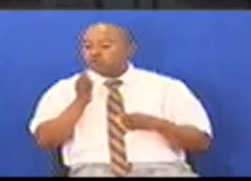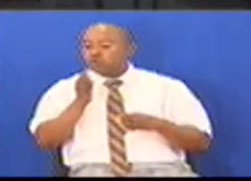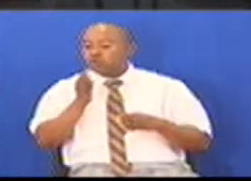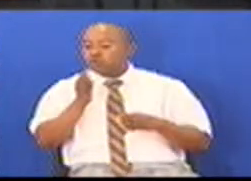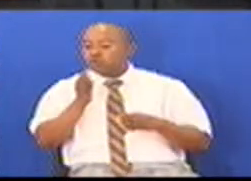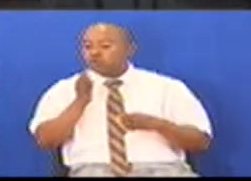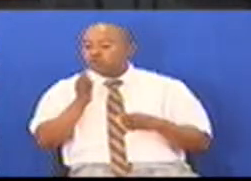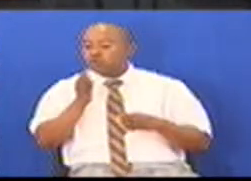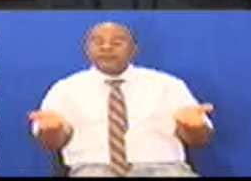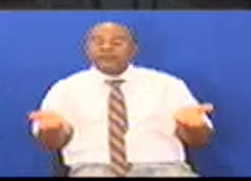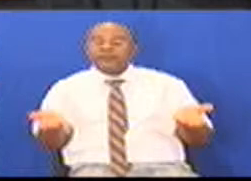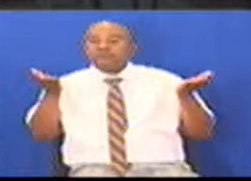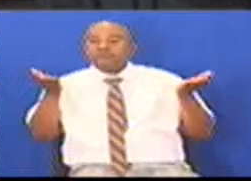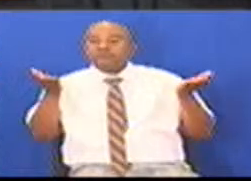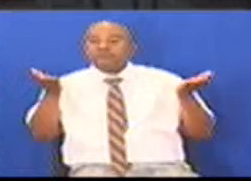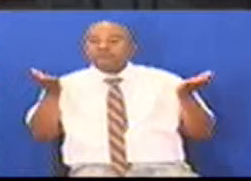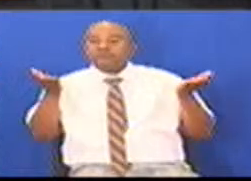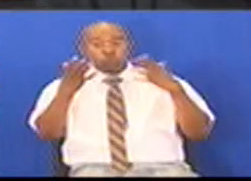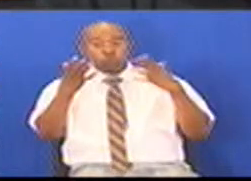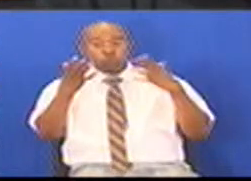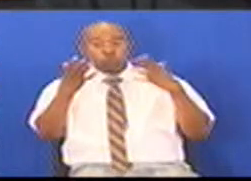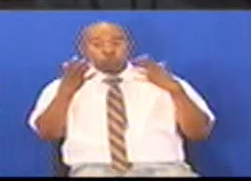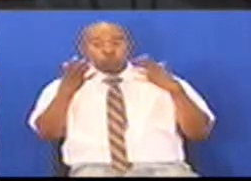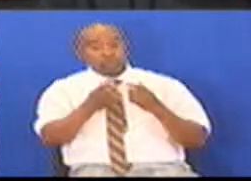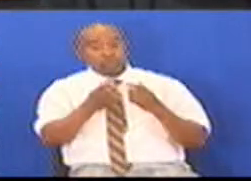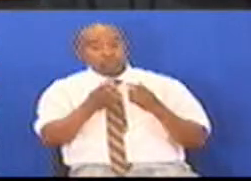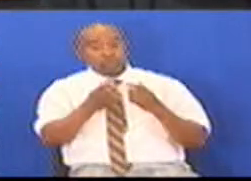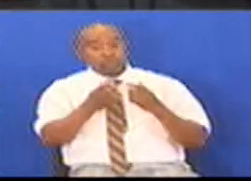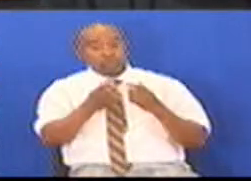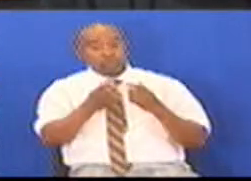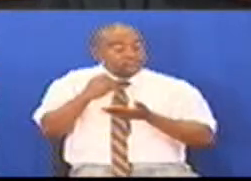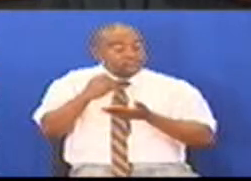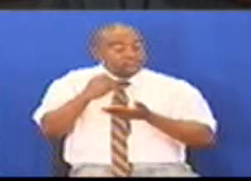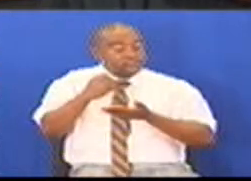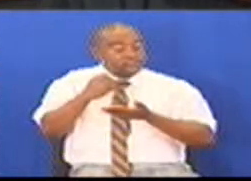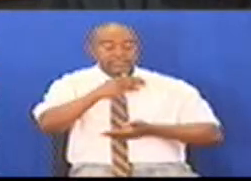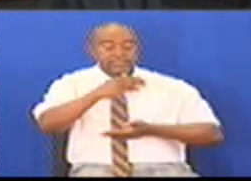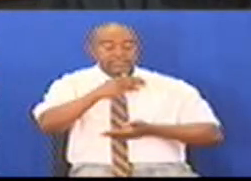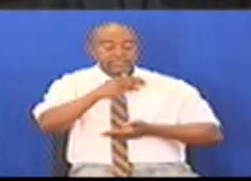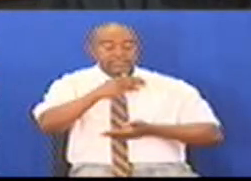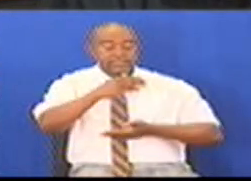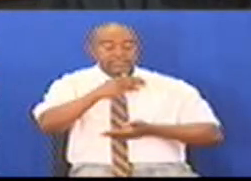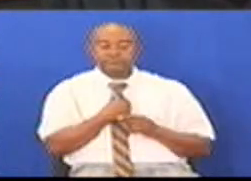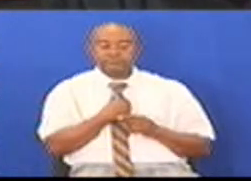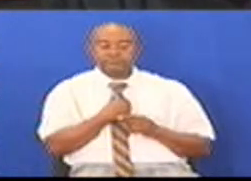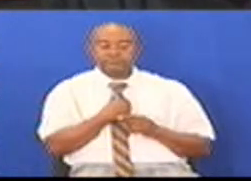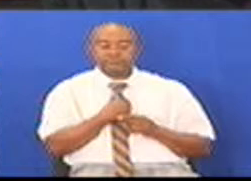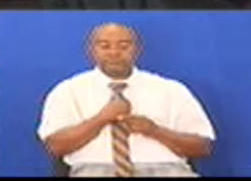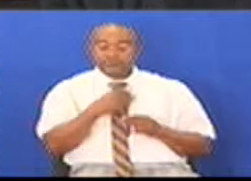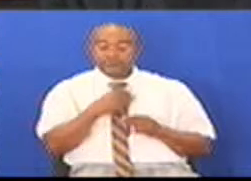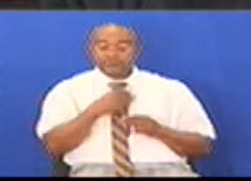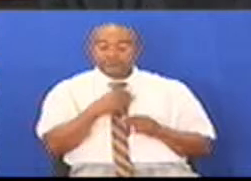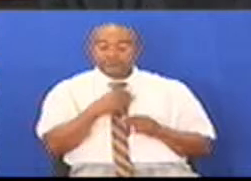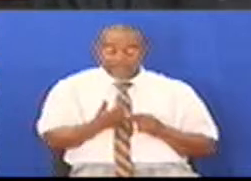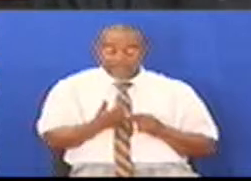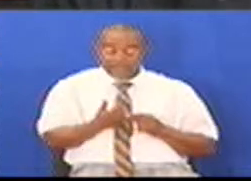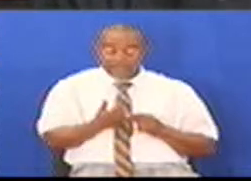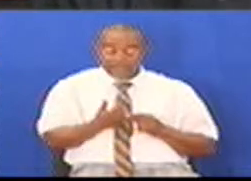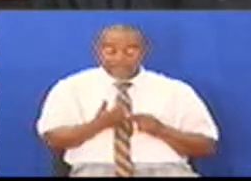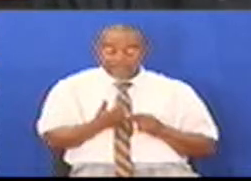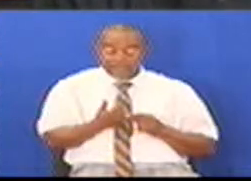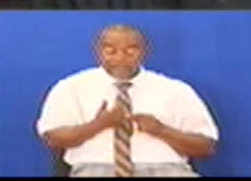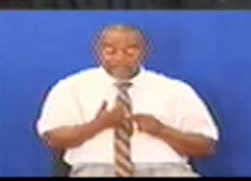maendeleo ili kupata takwimu za uwekezaji uliofanywa na sekta binafsi kwenye miradi ya maendeleo. Baada ya takwimu hizo